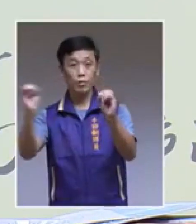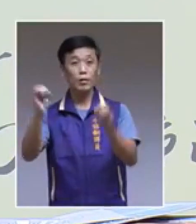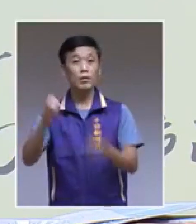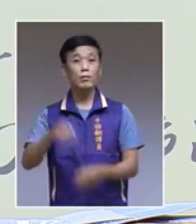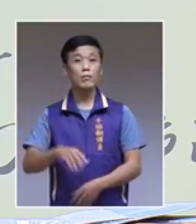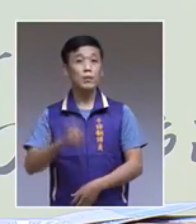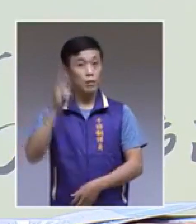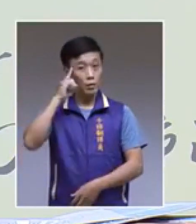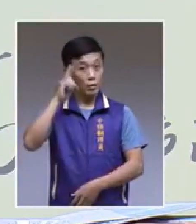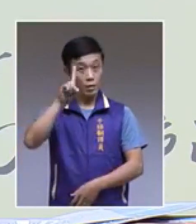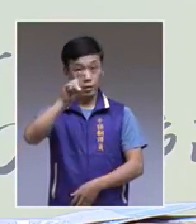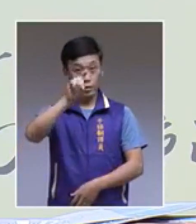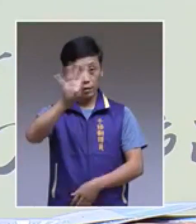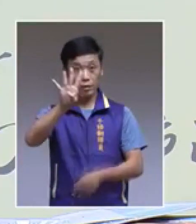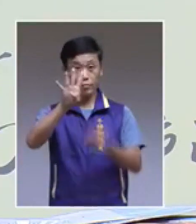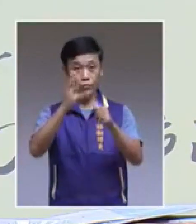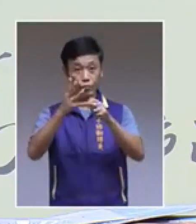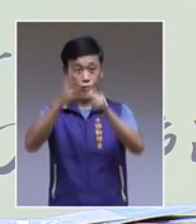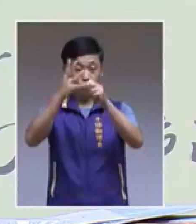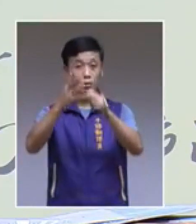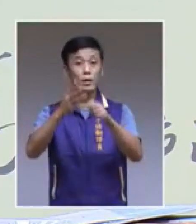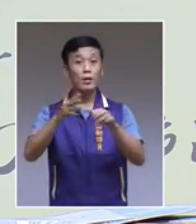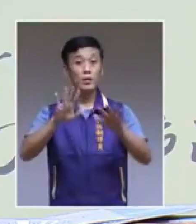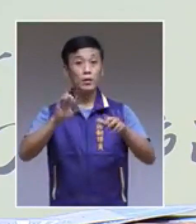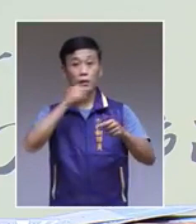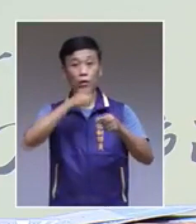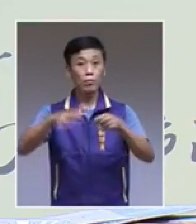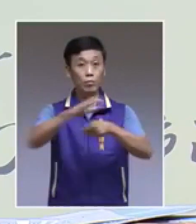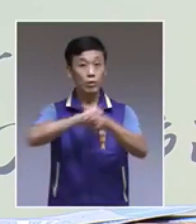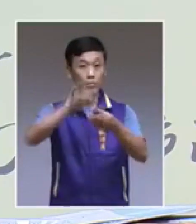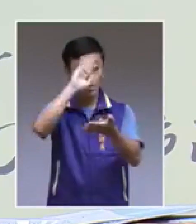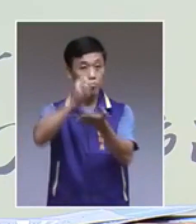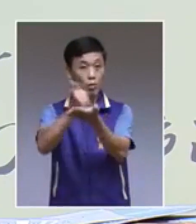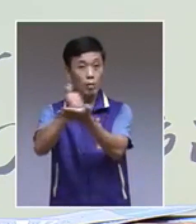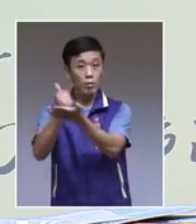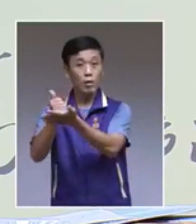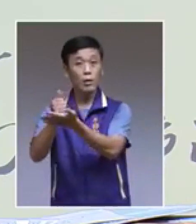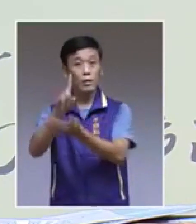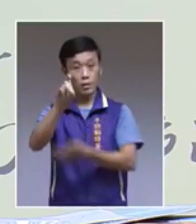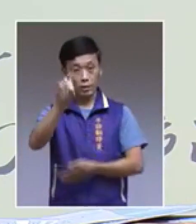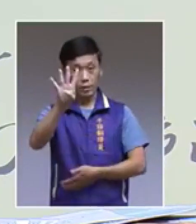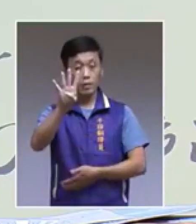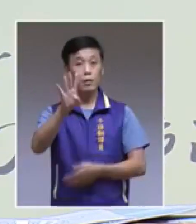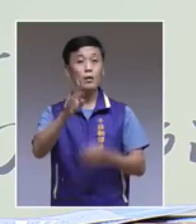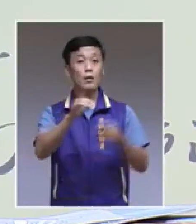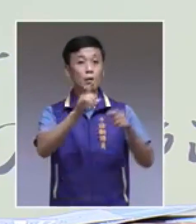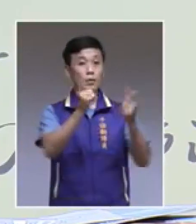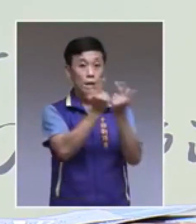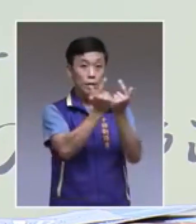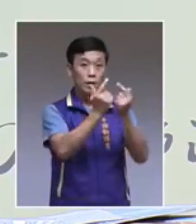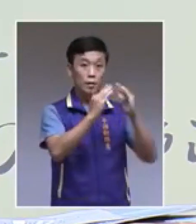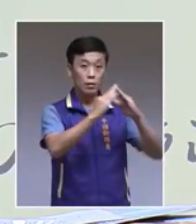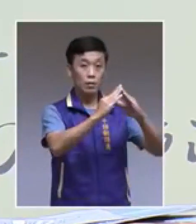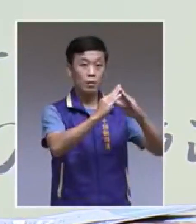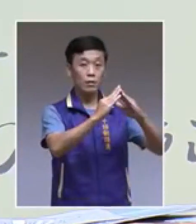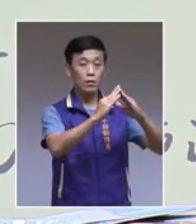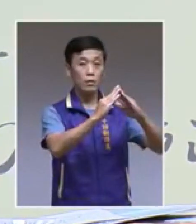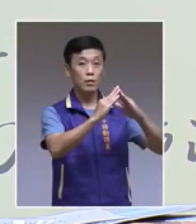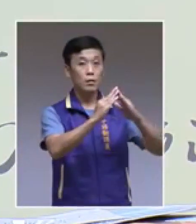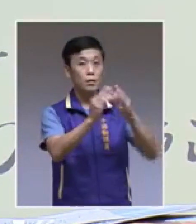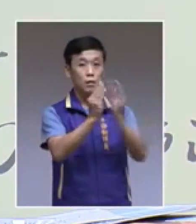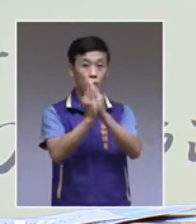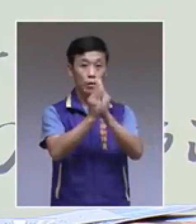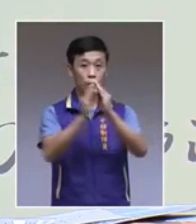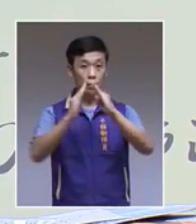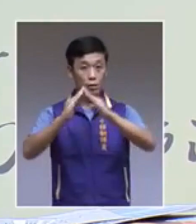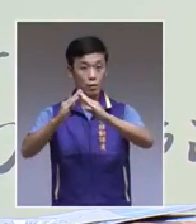天。全台湾总共今天是14个本土个案，那台北市跟桃园